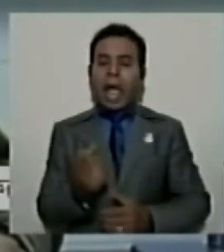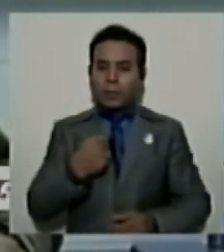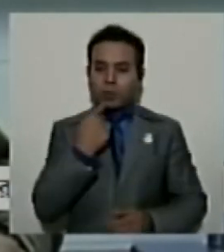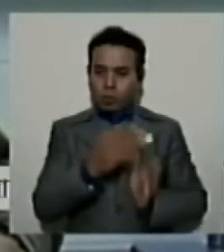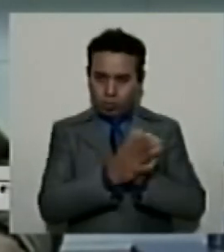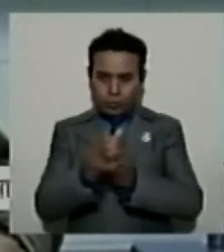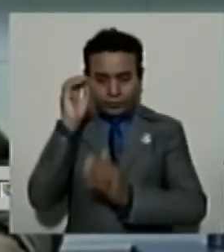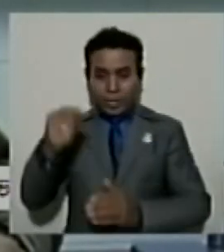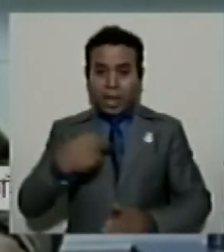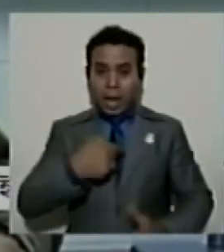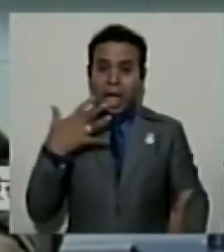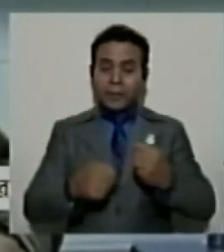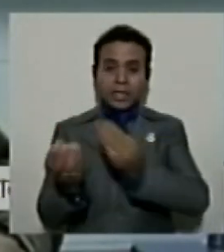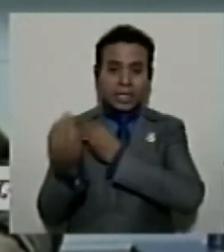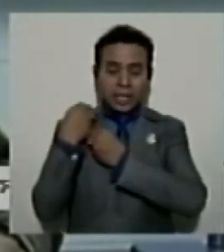আপনারা জানেন যে এই পর্যন্ত